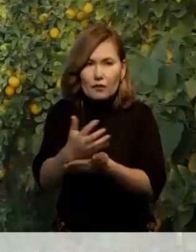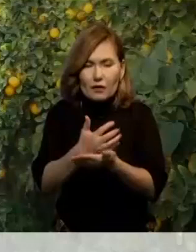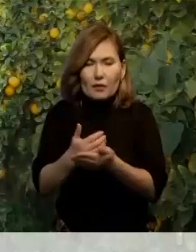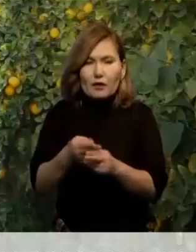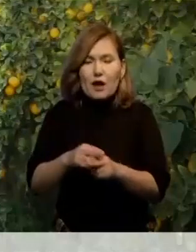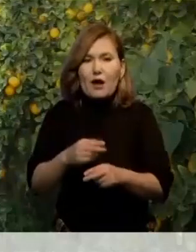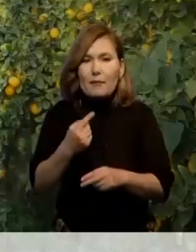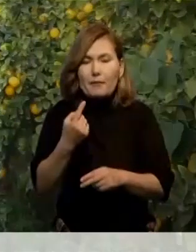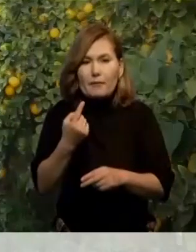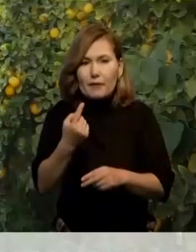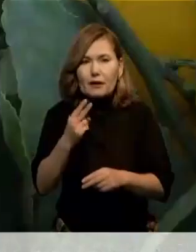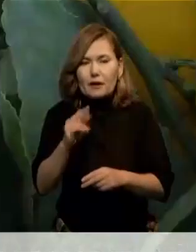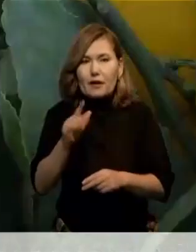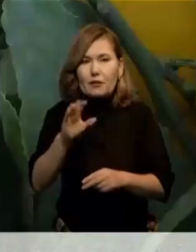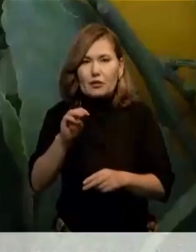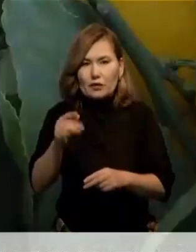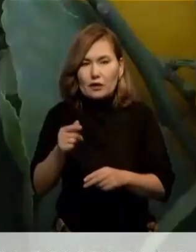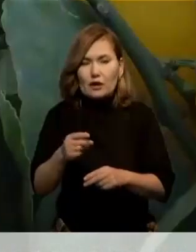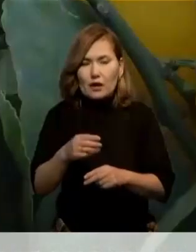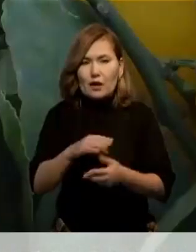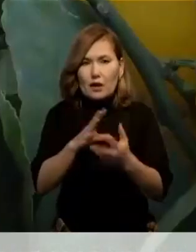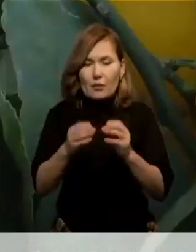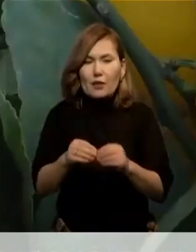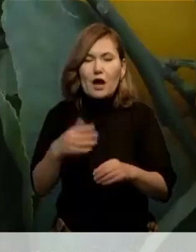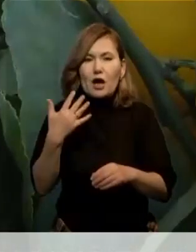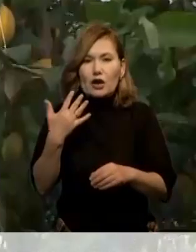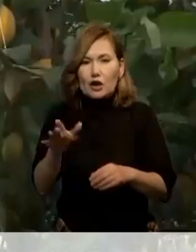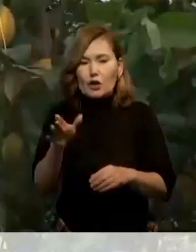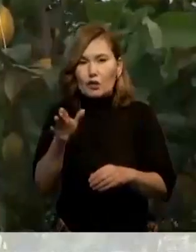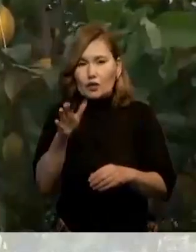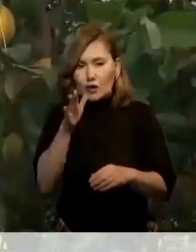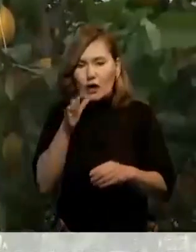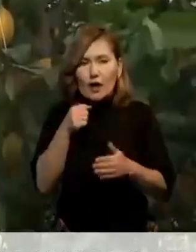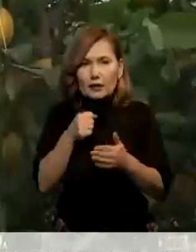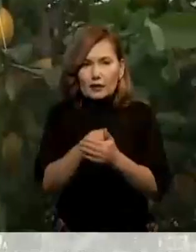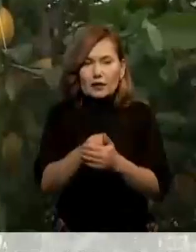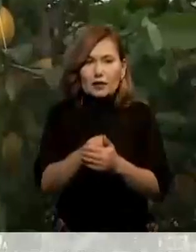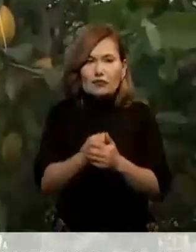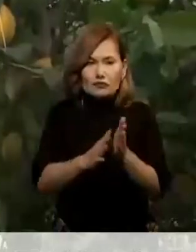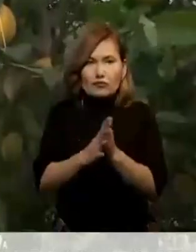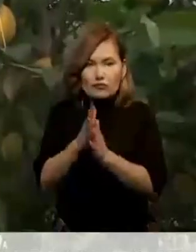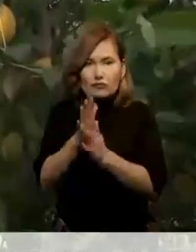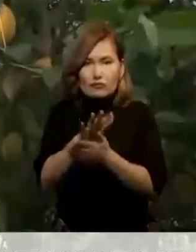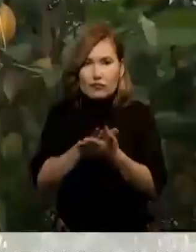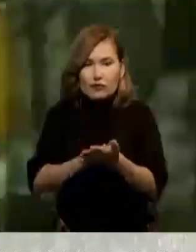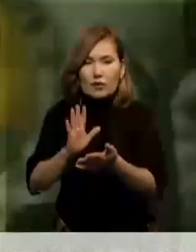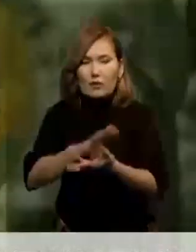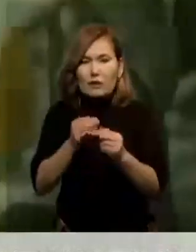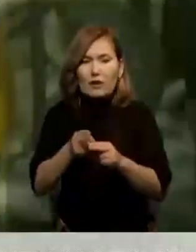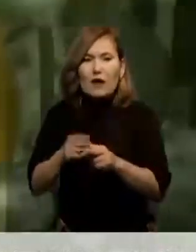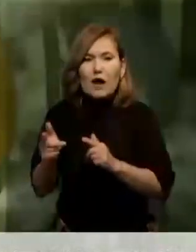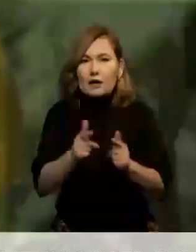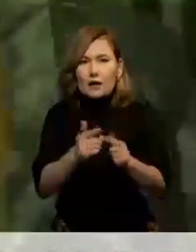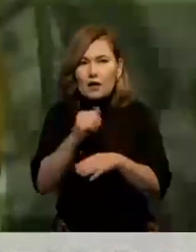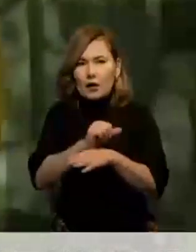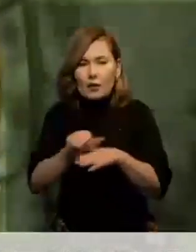500 теңгеден. 500 теңгеден есептей беріңіз. 50 жылға шейін өмір жасайды. Қазір жылжайда өнім жинау науқаны жүріп жатыр. Дайын өнім ішкі